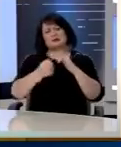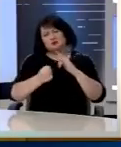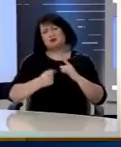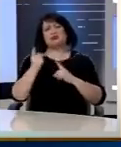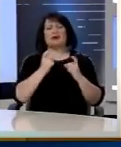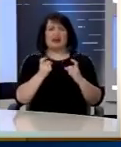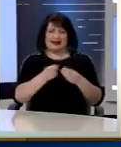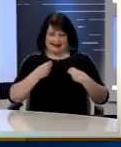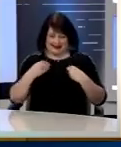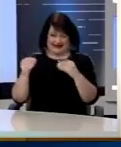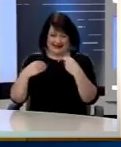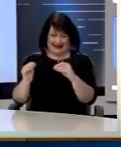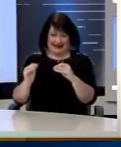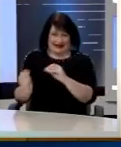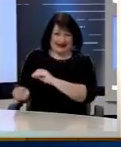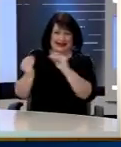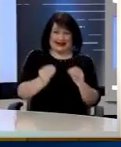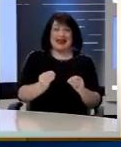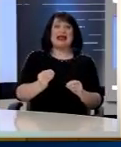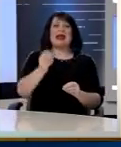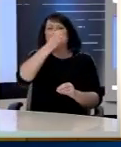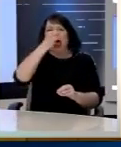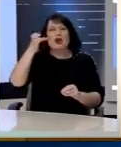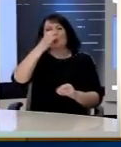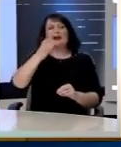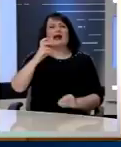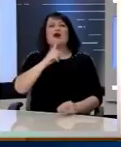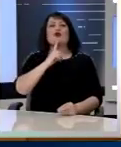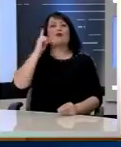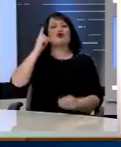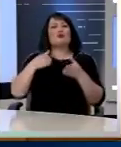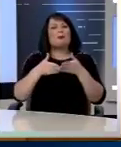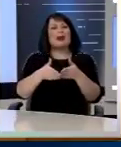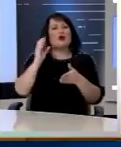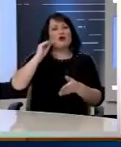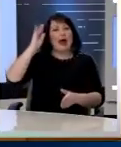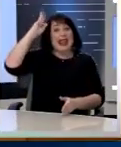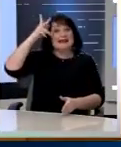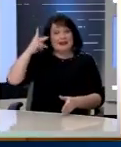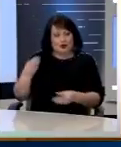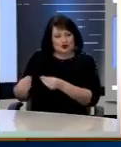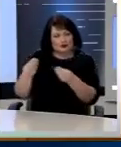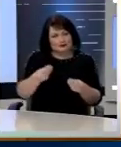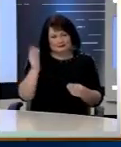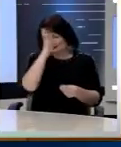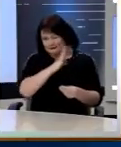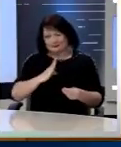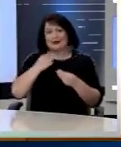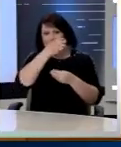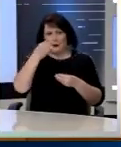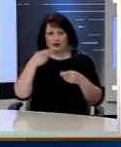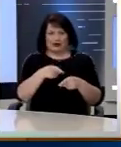γυρίζανε ναρκωτικά. Θα σας θυμίσω το πλοίο Αλέξανδρος. Τέλος, κυρίες και κύριοι συνάδελφοι, όσον αφορά τον κύριο